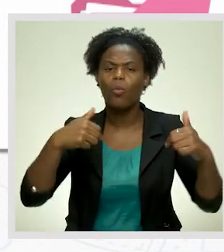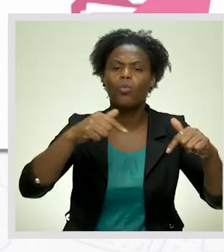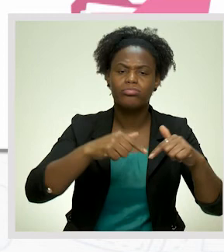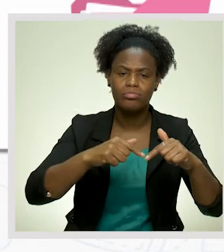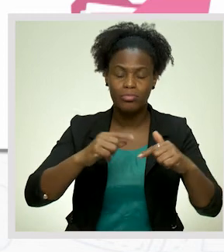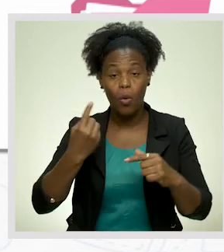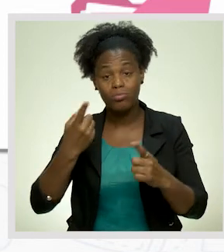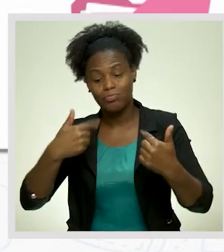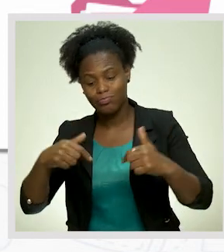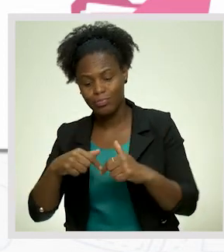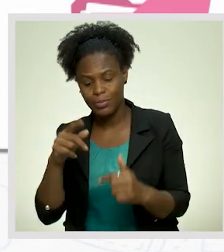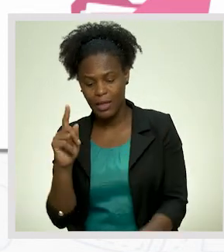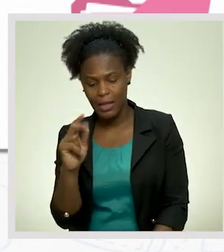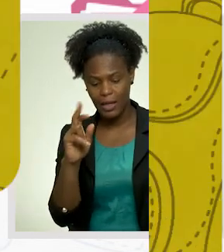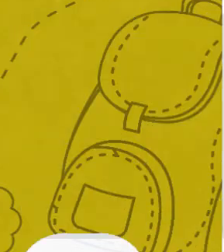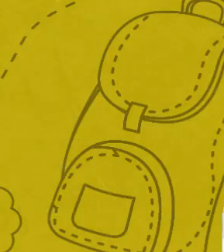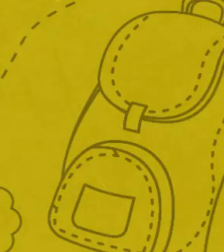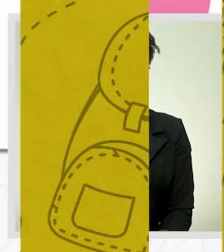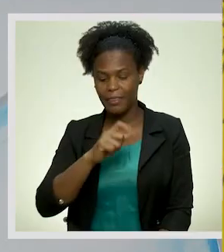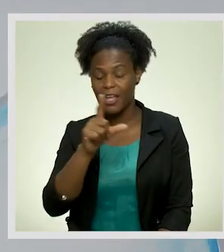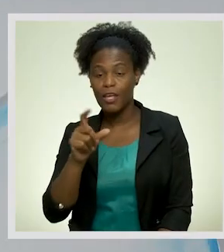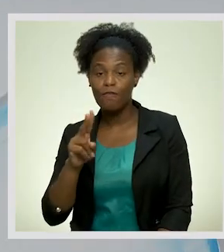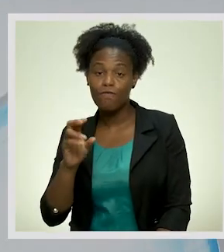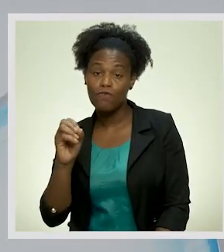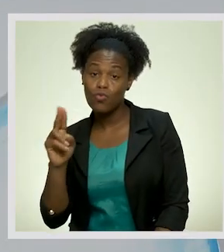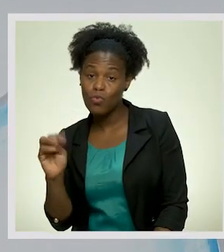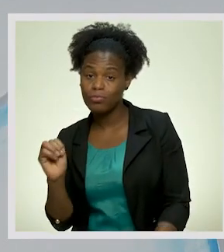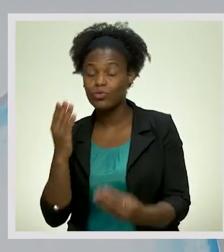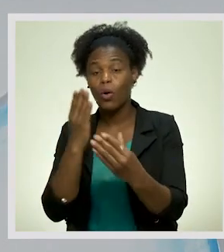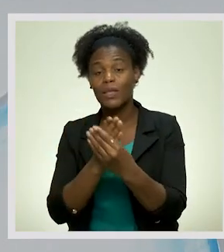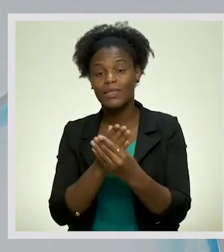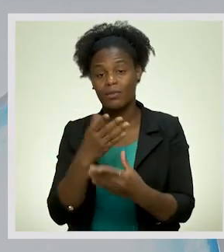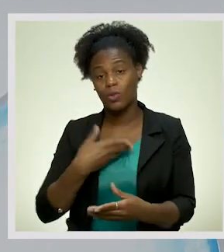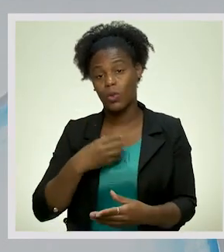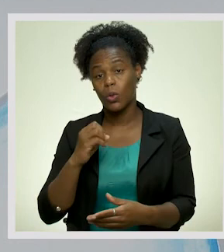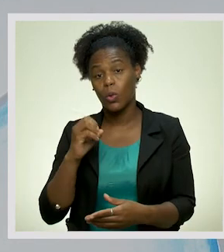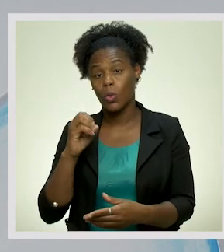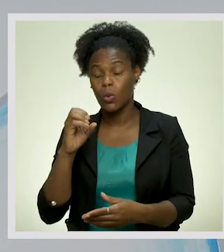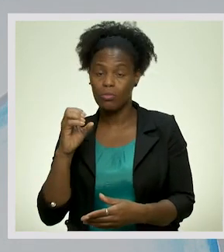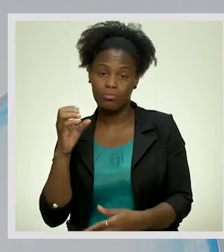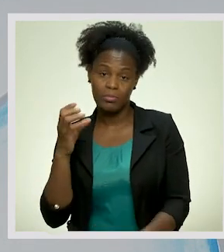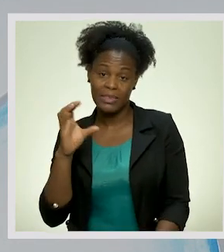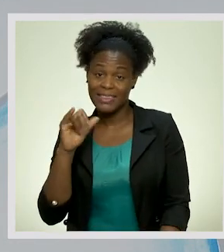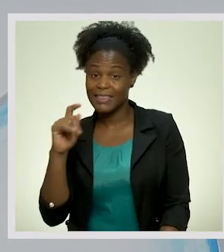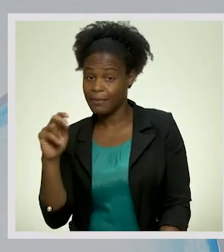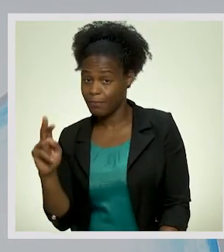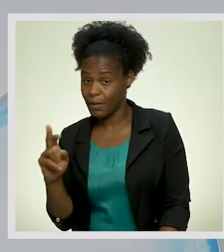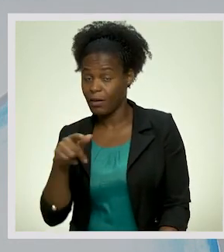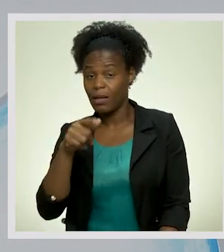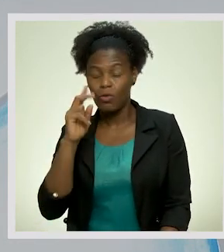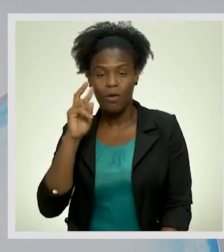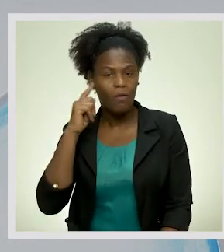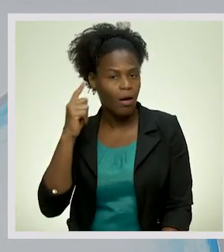Dossier. Un dossier. Très bien. Vous avez écouté l'audio, vous avez répété à la